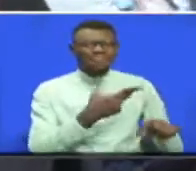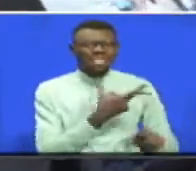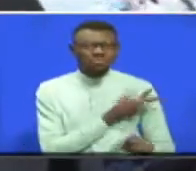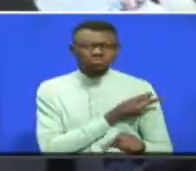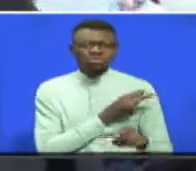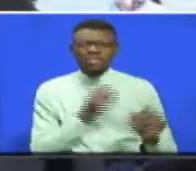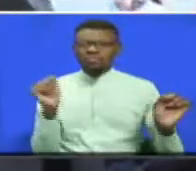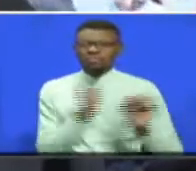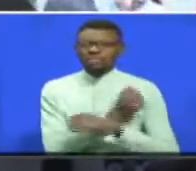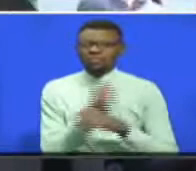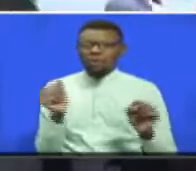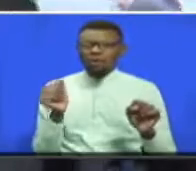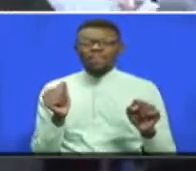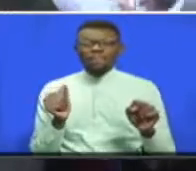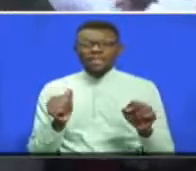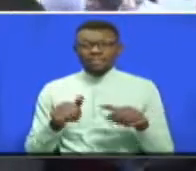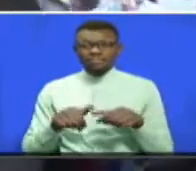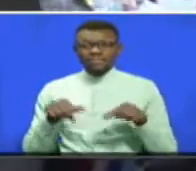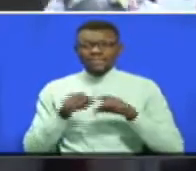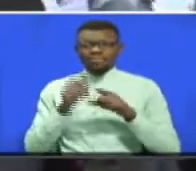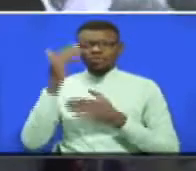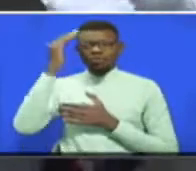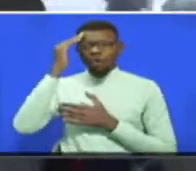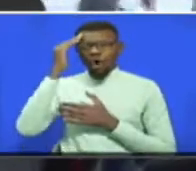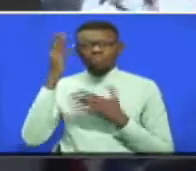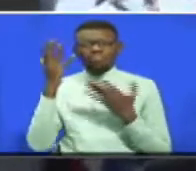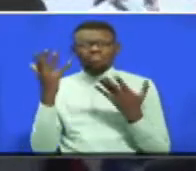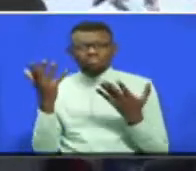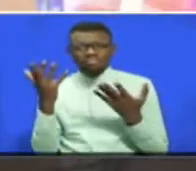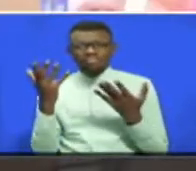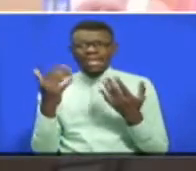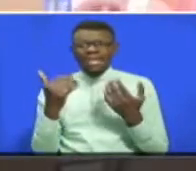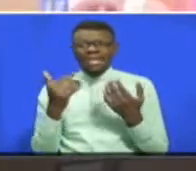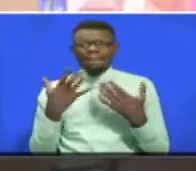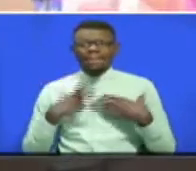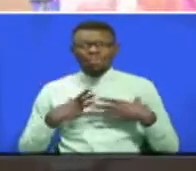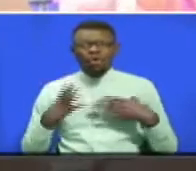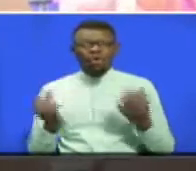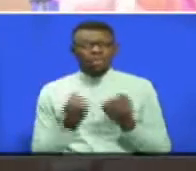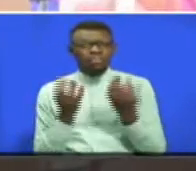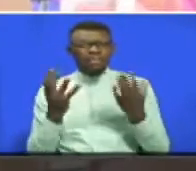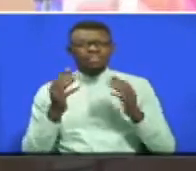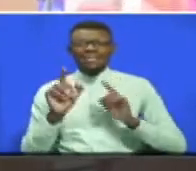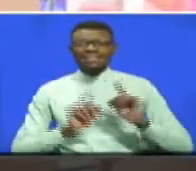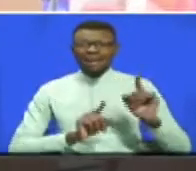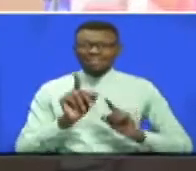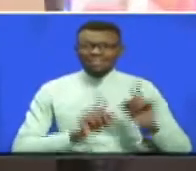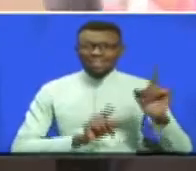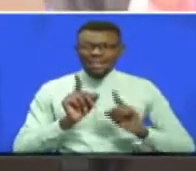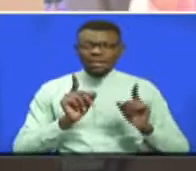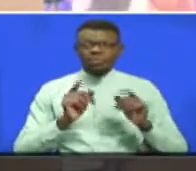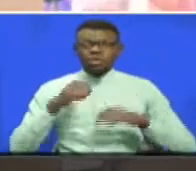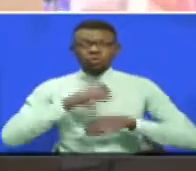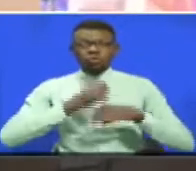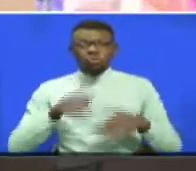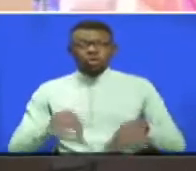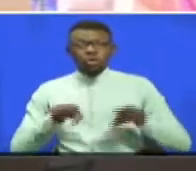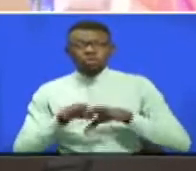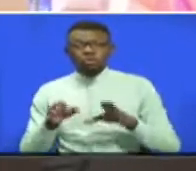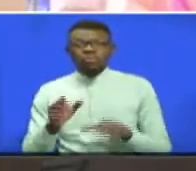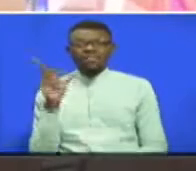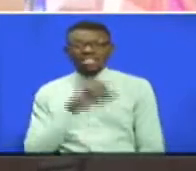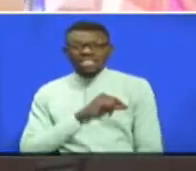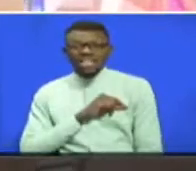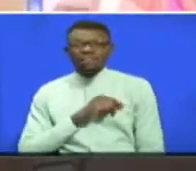kituo cha afya. Tunajua usafiri umekuwa huko kwa hali ya juu wiki hii sababu shule zimefungwa, watu wamefunga